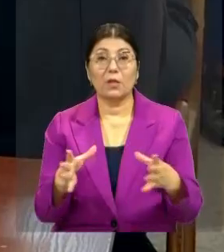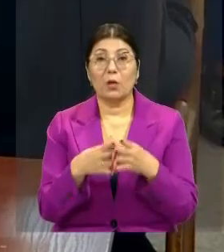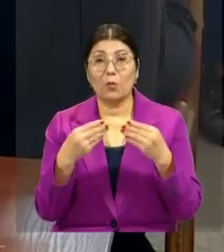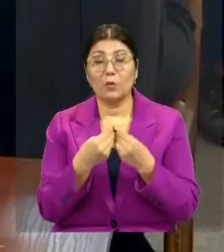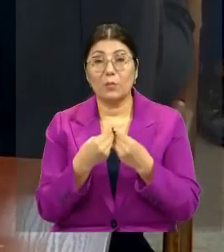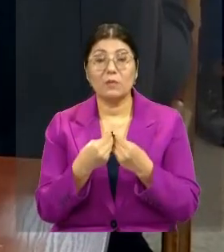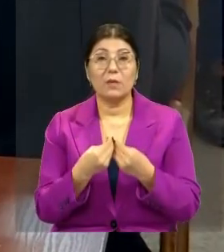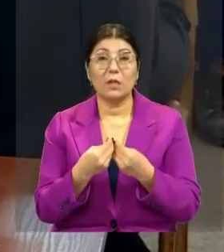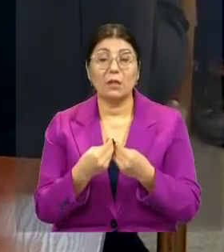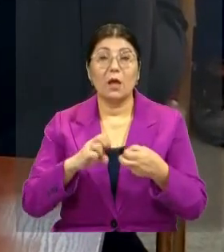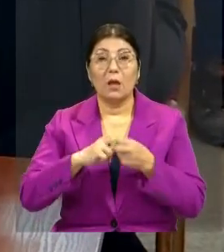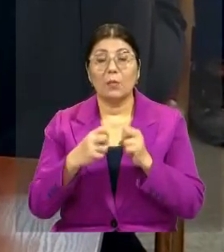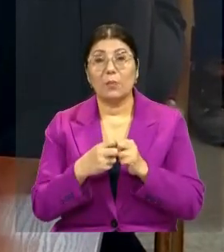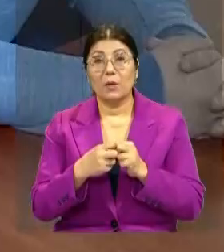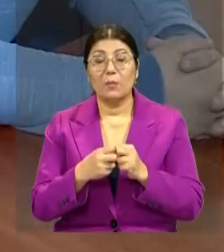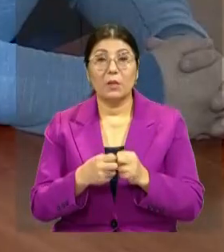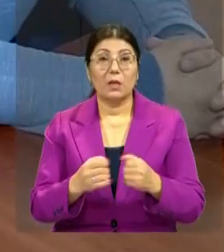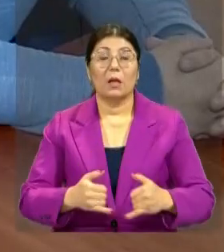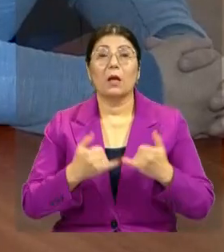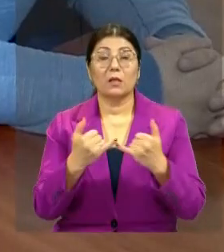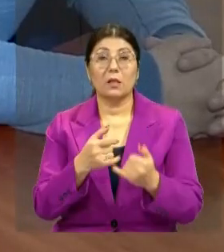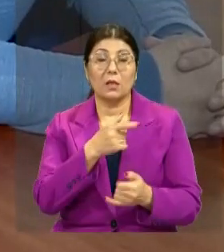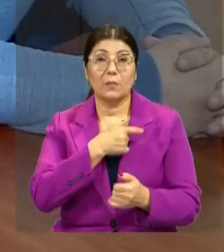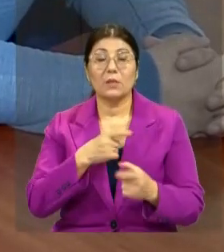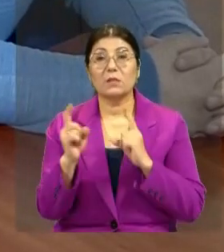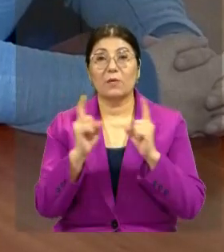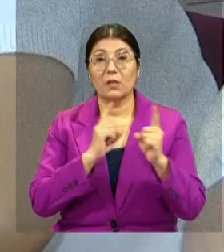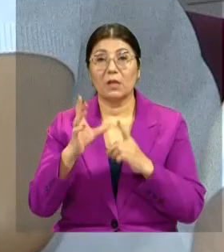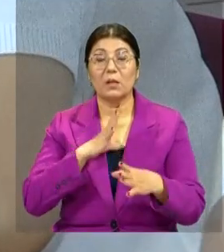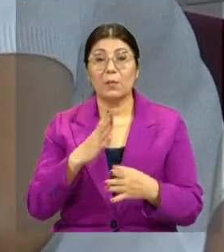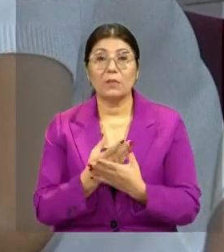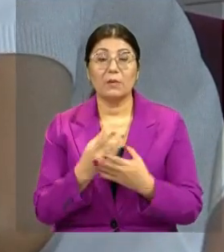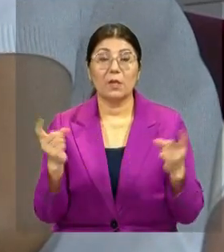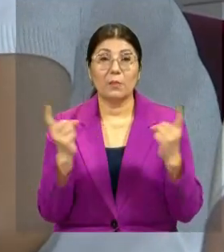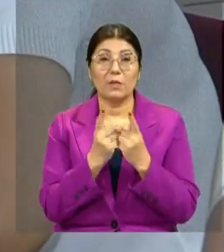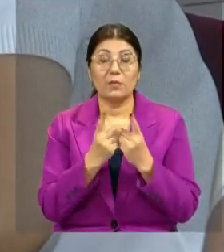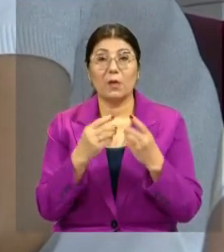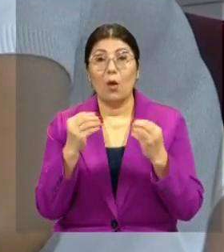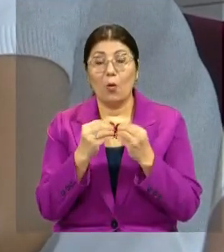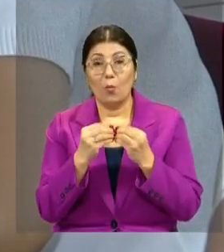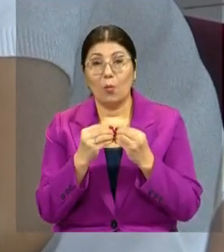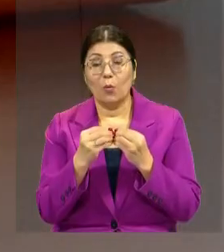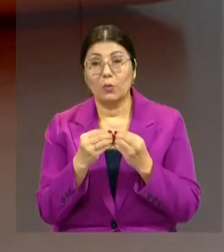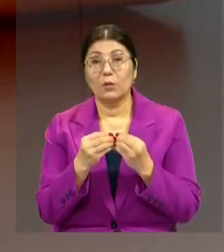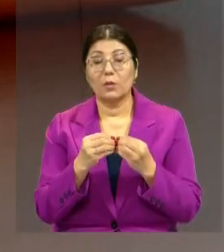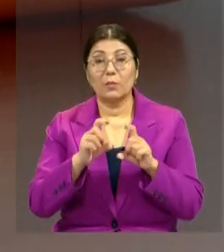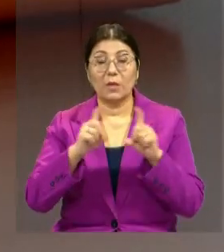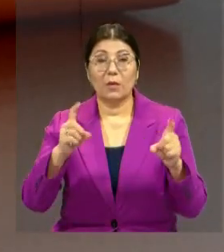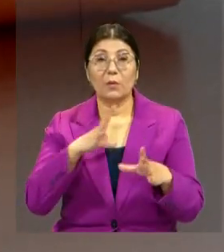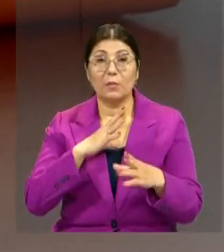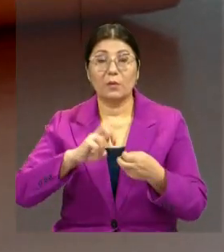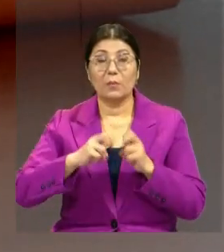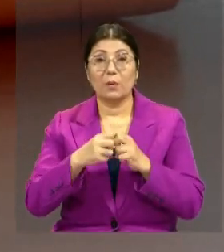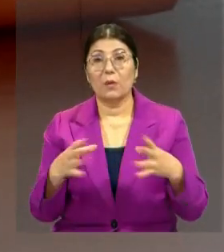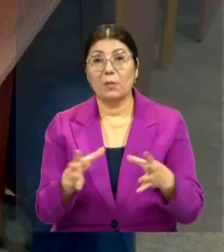және тұрмыстық мәселелердің алдын алу бойынша жаттықтырушылар құраммен жиын өтті. Мұндай кездесу бір мезетте қаладағы 10 мекемеде өтті. Сонымен қатар